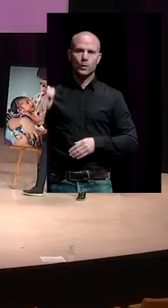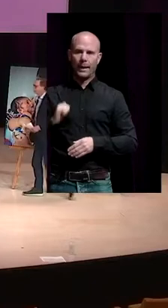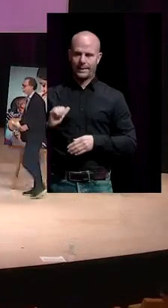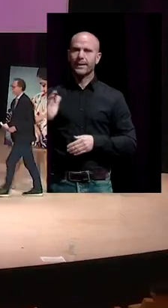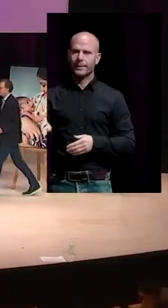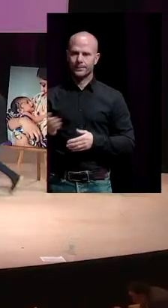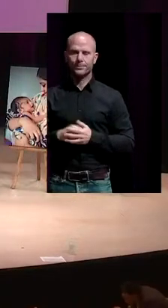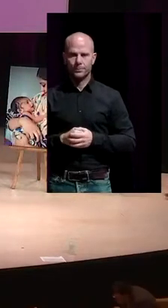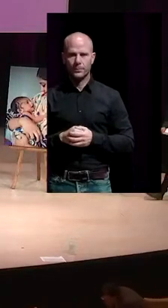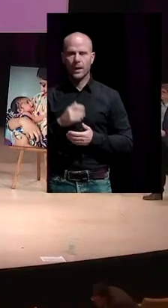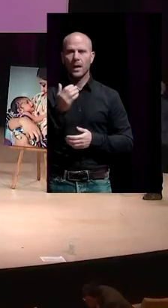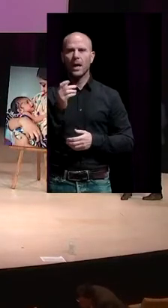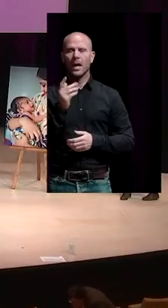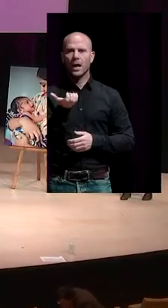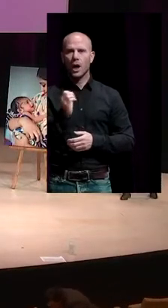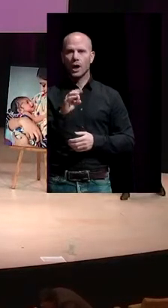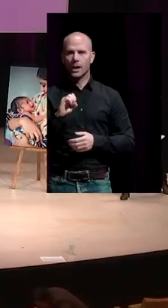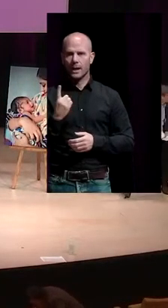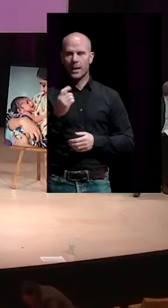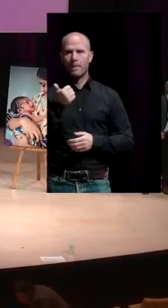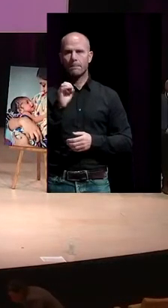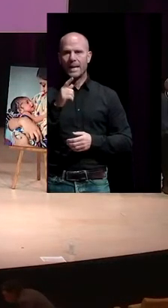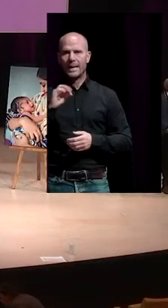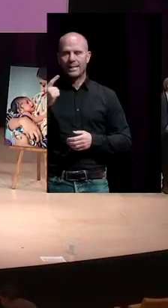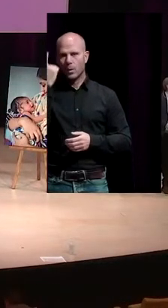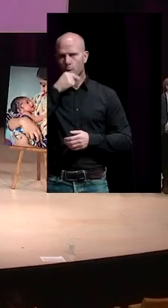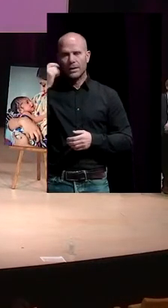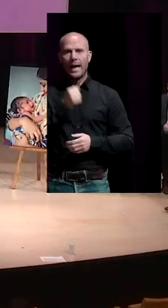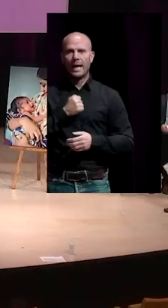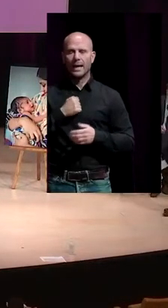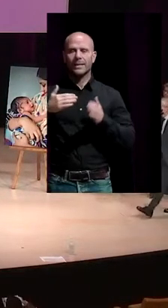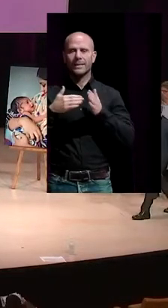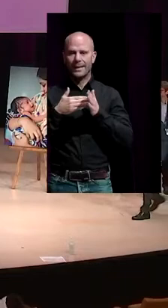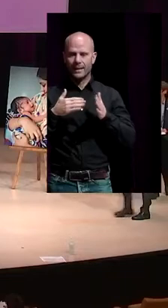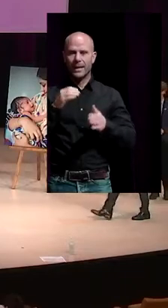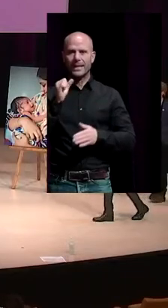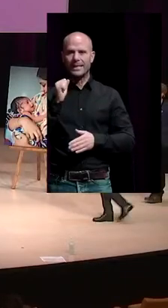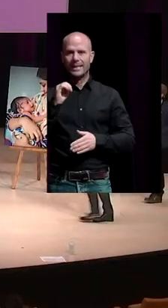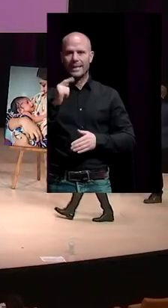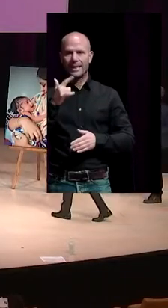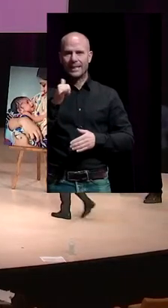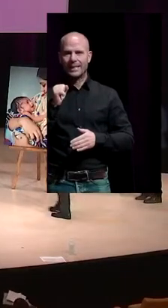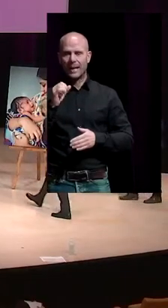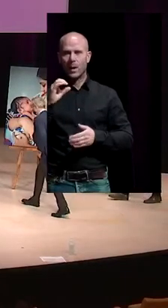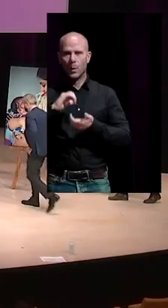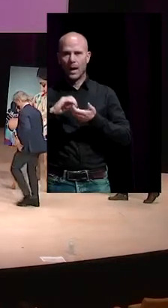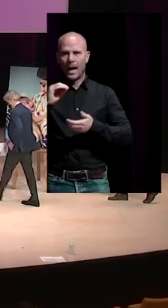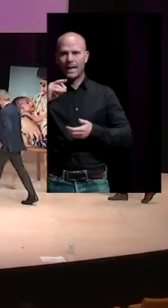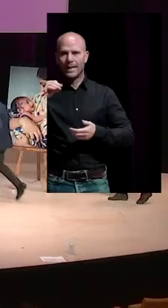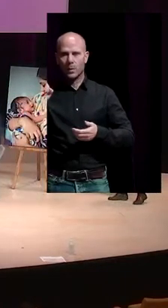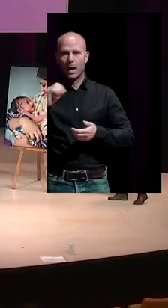konsumenter. Carl Bennett, huvudägare till Getinge och Arjo.